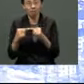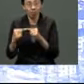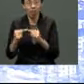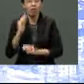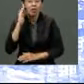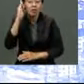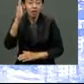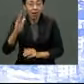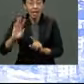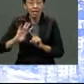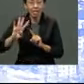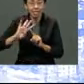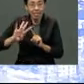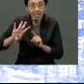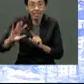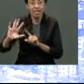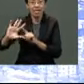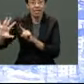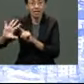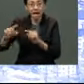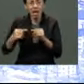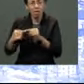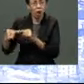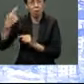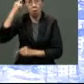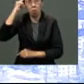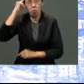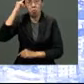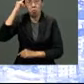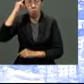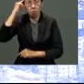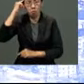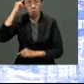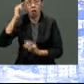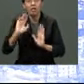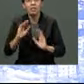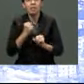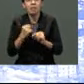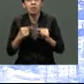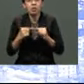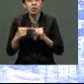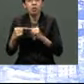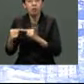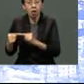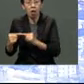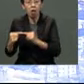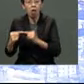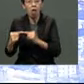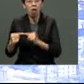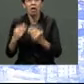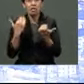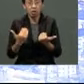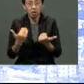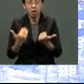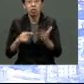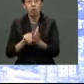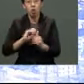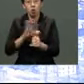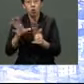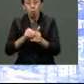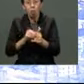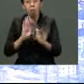ยะ4ระยะ5ซึ่งอาจจะมีหรือไม่มีก็ไม่รู้นะครับต้องใช้อย่างนี้ไปตลอดเพราะว่าของโลกนี้แตะ2ล้านกันไปแล้วเ